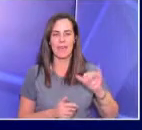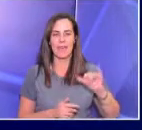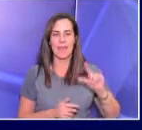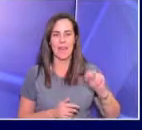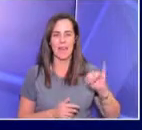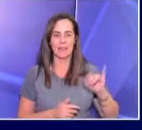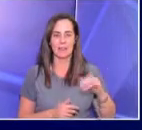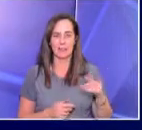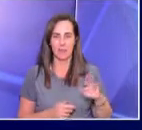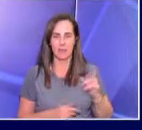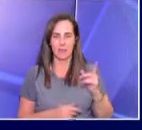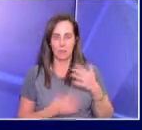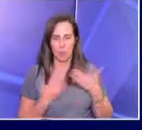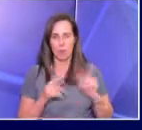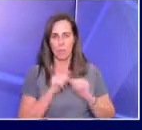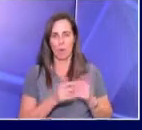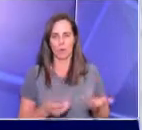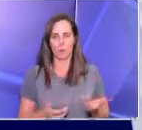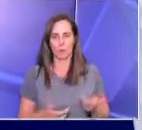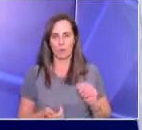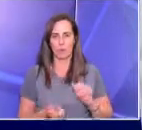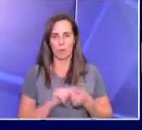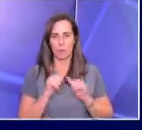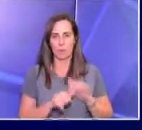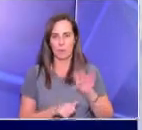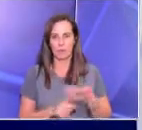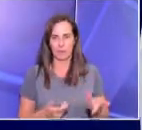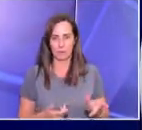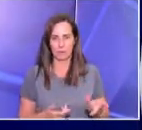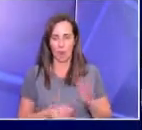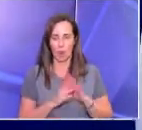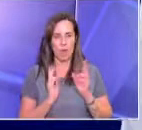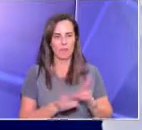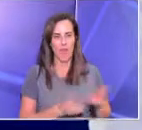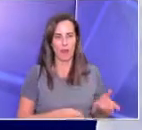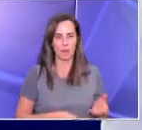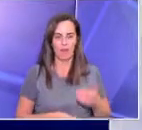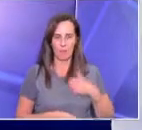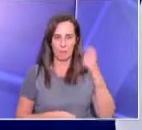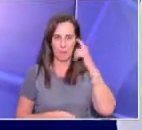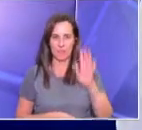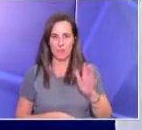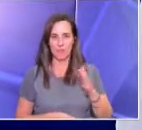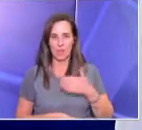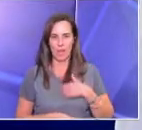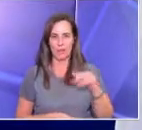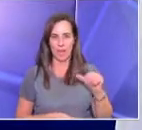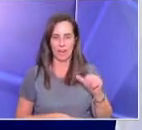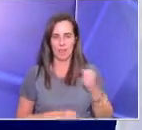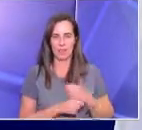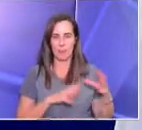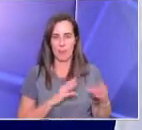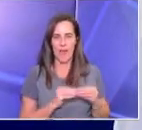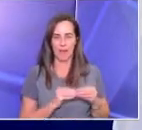די סלולה במי הוא צריך לתמוך, אחרת הוא פועל נגד הרצון של הבייס שלו. זה הכל אפשרי, כן? אני מניח שאני ואילני נרוץ